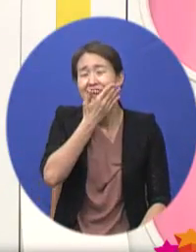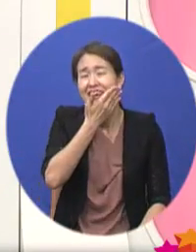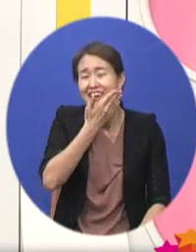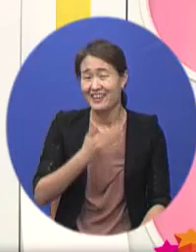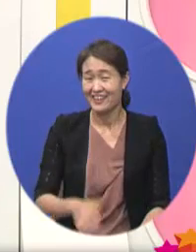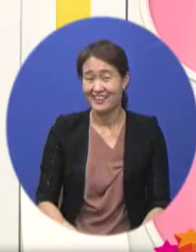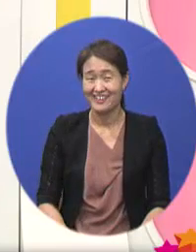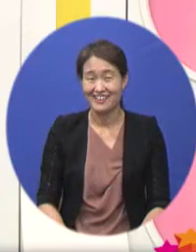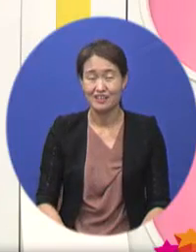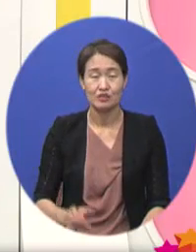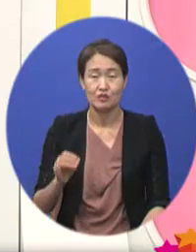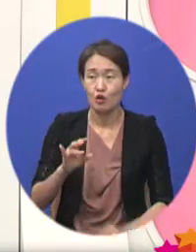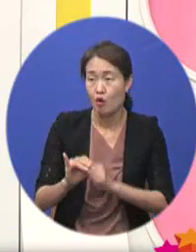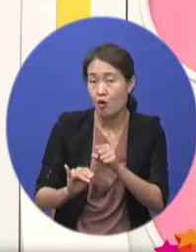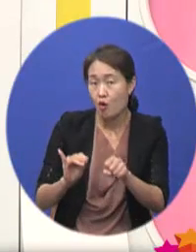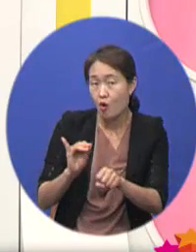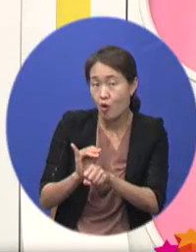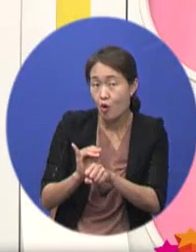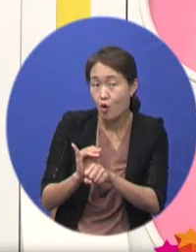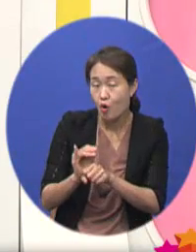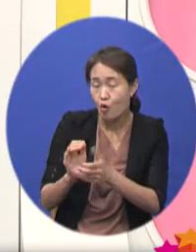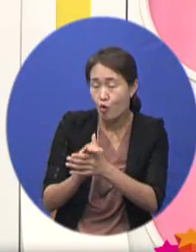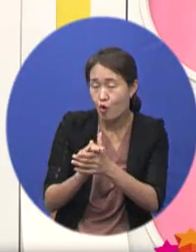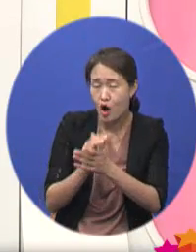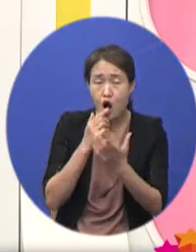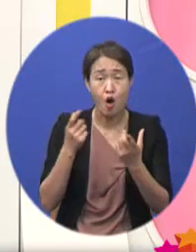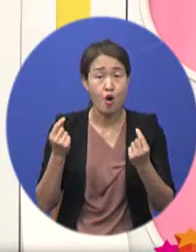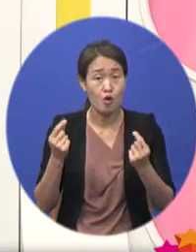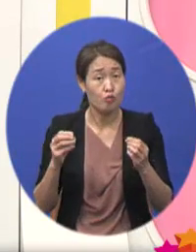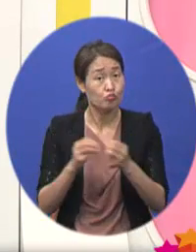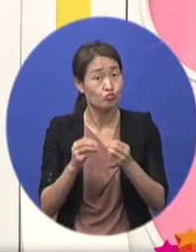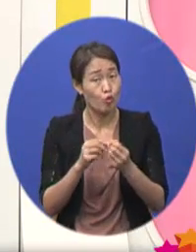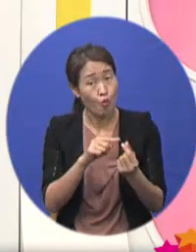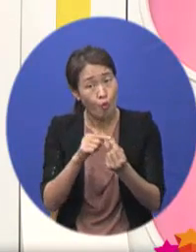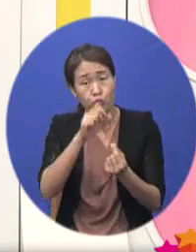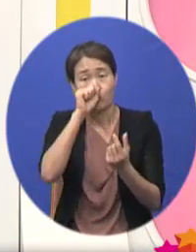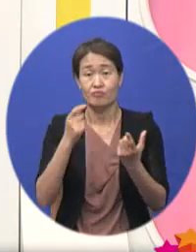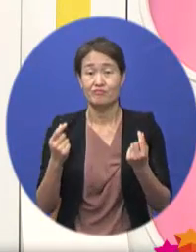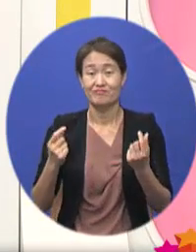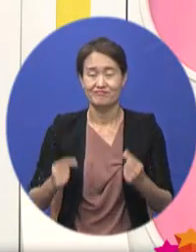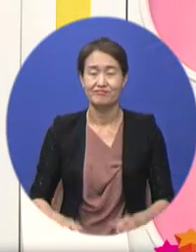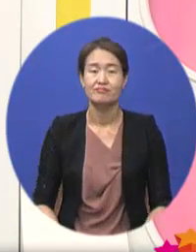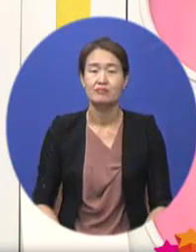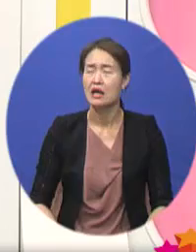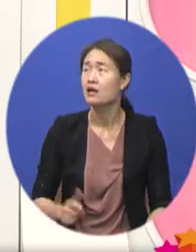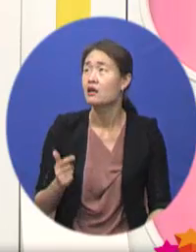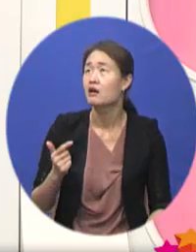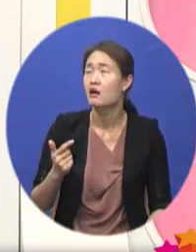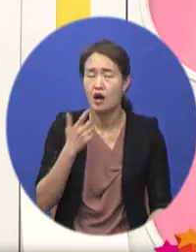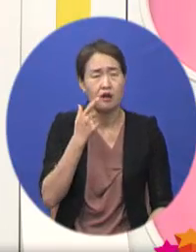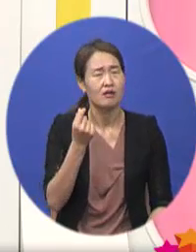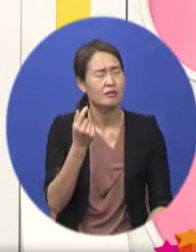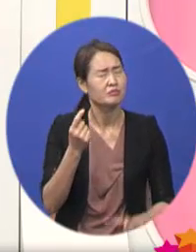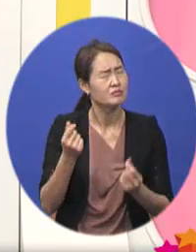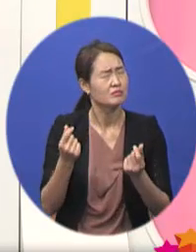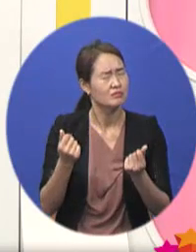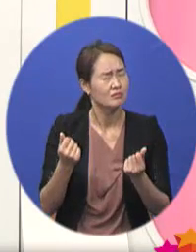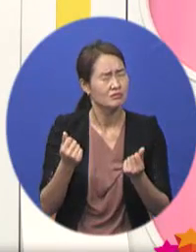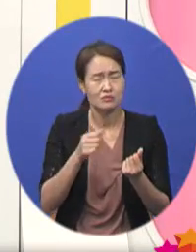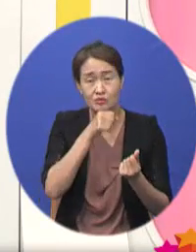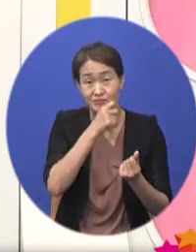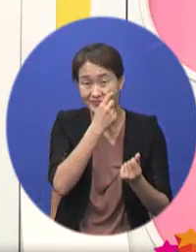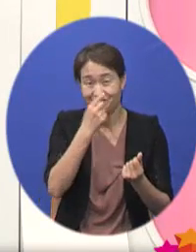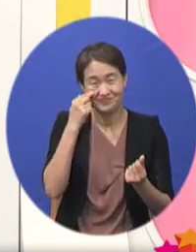노래가 저 천년지기하고 거의 비슷하네요. 그러네요. 어, 가사도 좋고. 네, 예. 천년지기 알죠? 네. 예. 네. 그 비슷하네. 자, 자